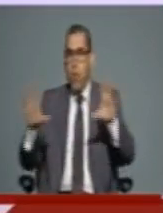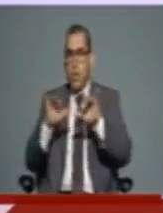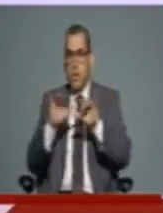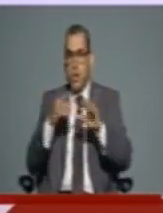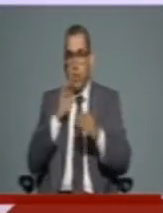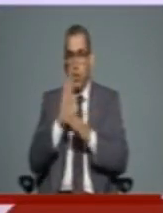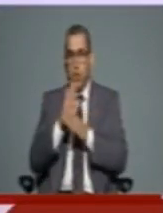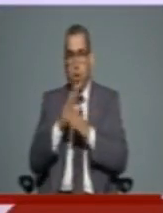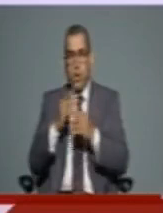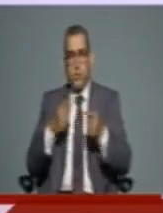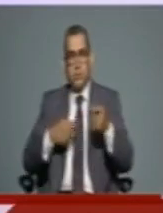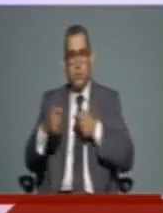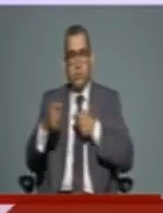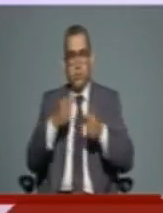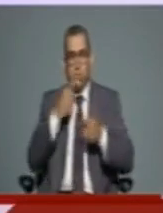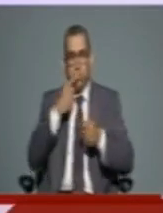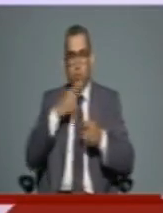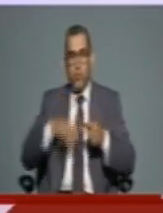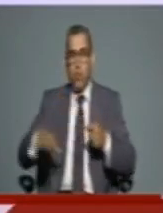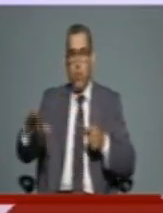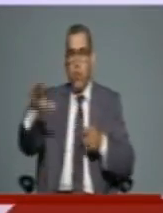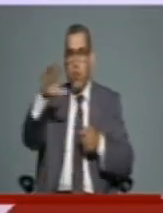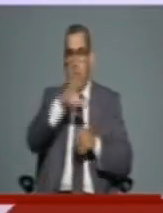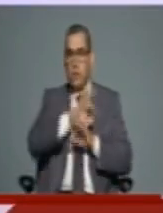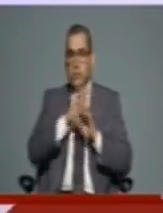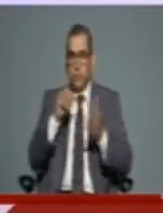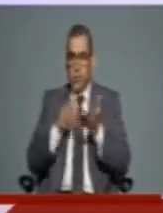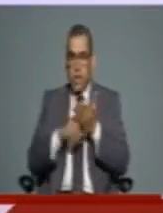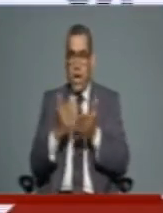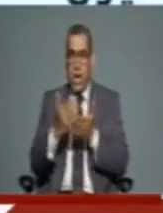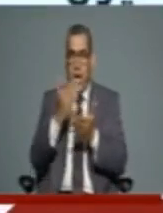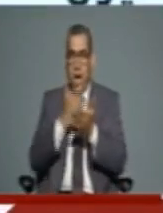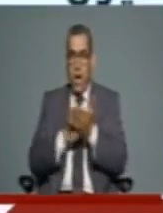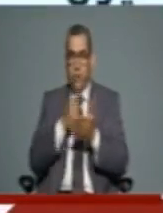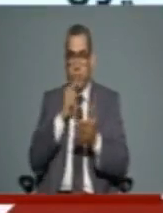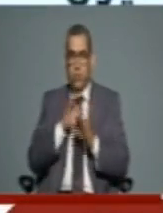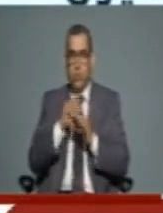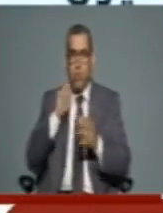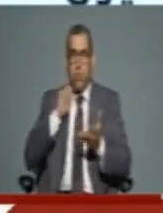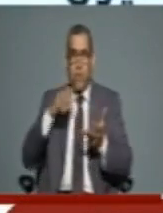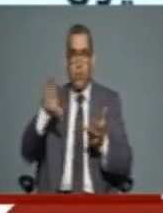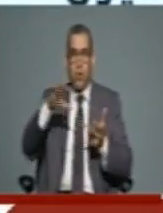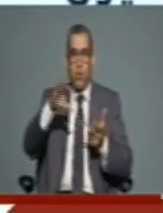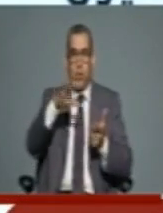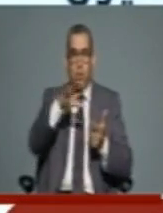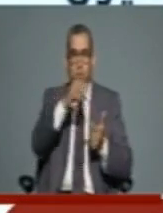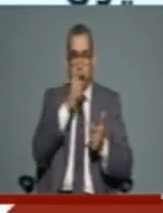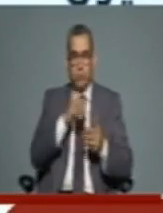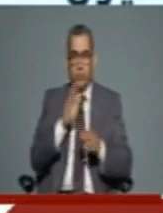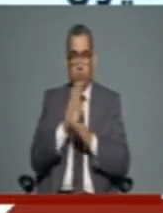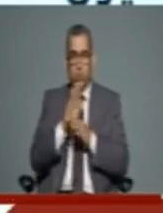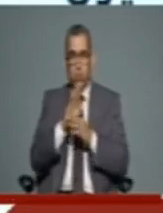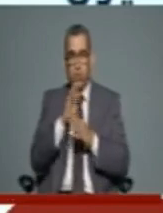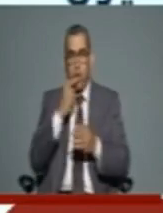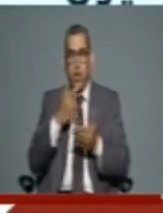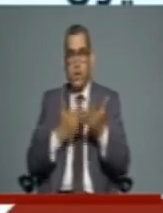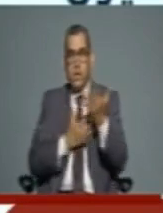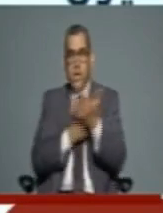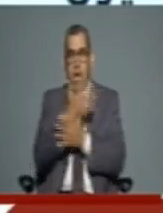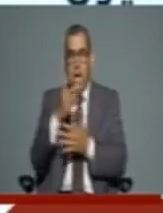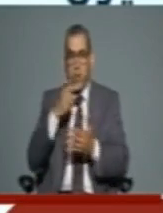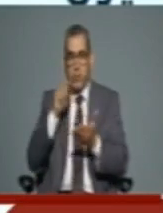مستوى الجمهورية، بينما كان من قبل ذلك كل محافظة لوحدها، واللي مطلع السجل التجاري من الجيزة وهو في